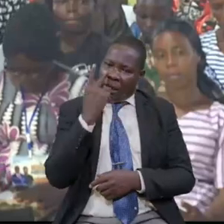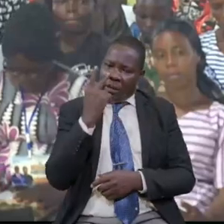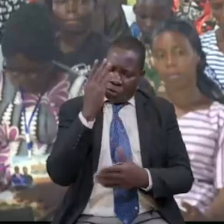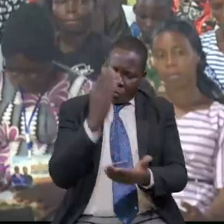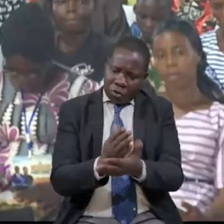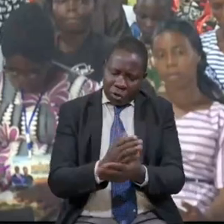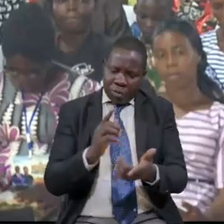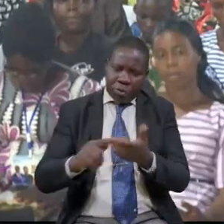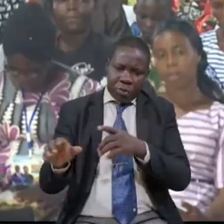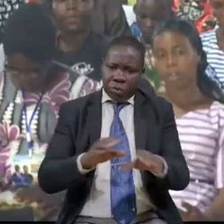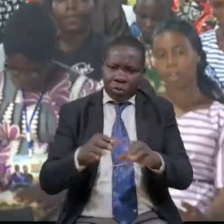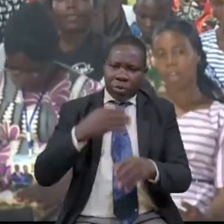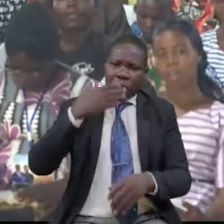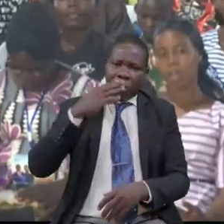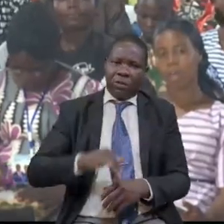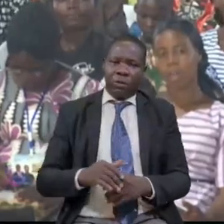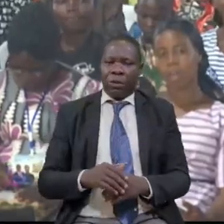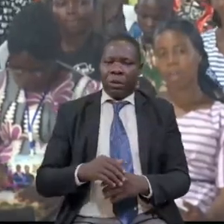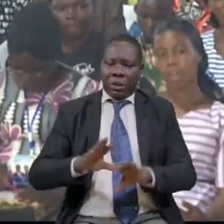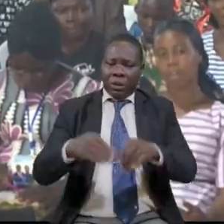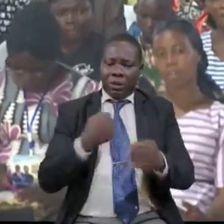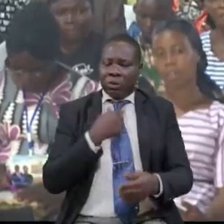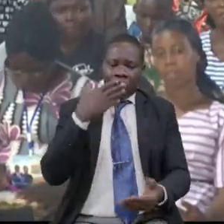mal. Donnez-moi un bon amen.